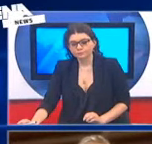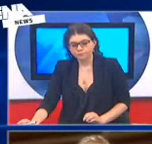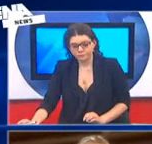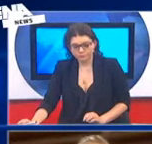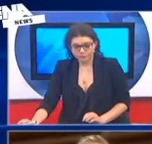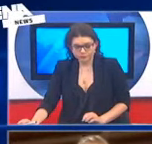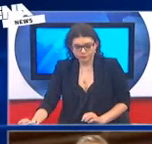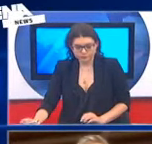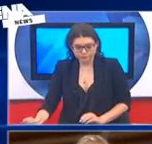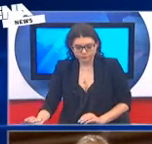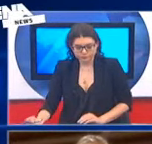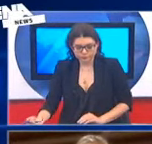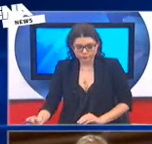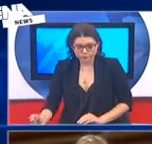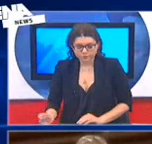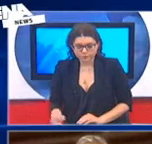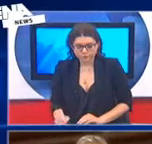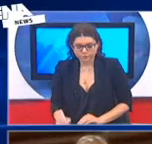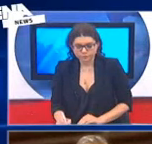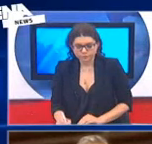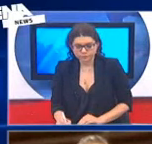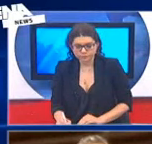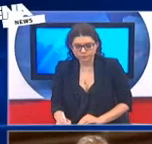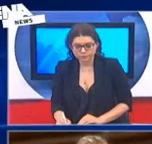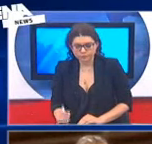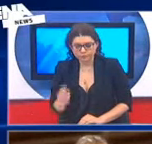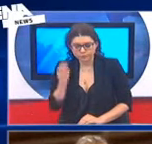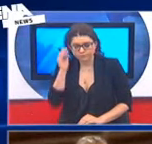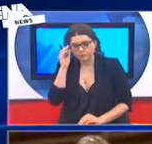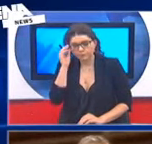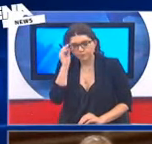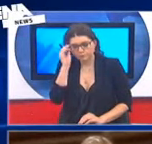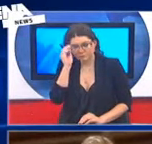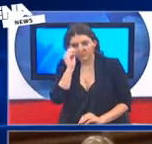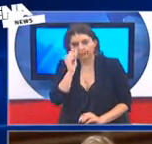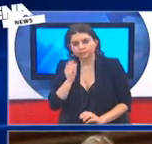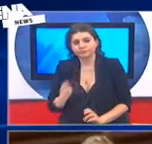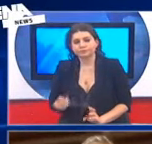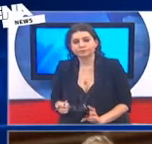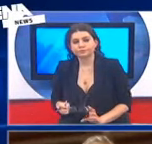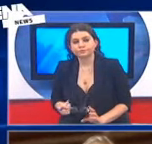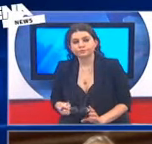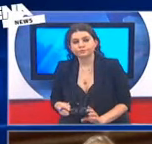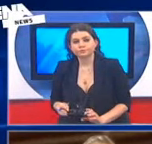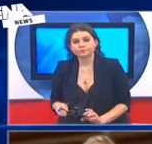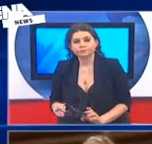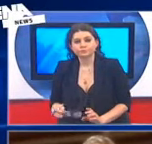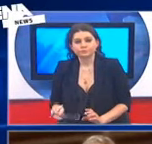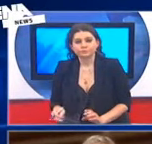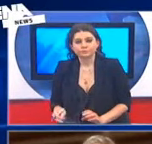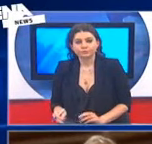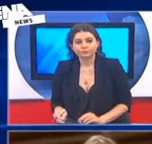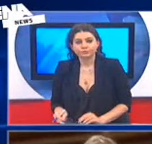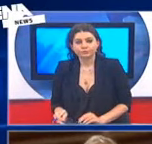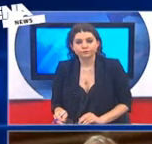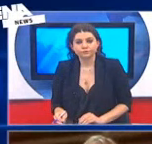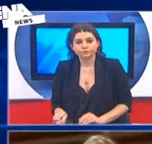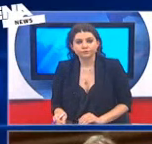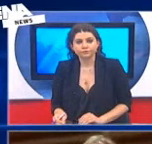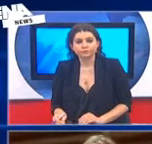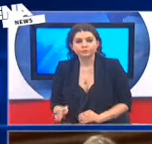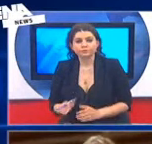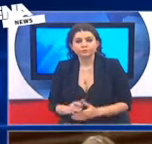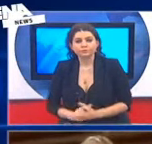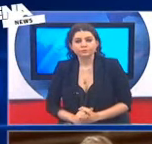να την κάνουμε ακόμα περισσότερο άδικη, να την μεγεθύνουμε. Δεν μπορούμε να κάνουμε σχόλια μόνο για τις ελίτ των